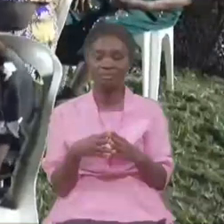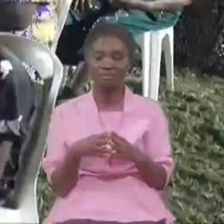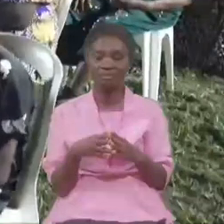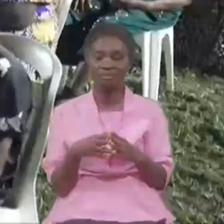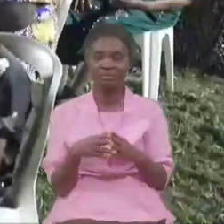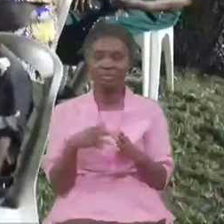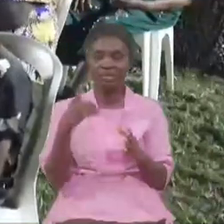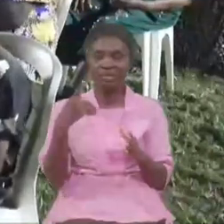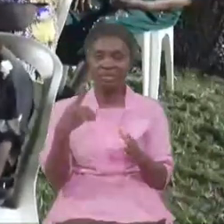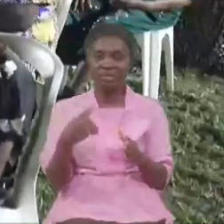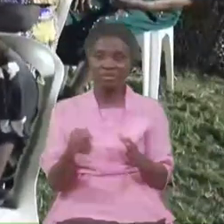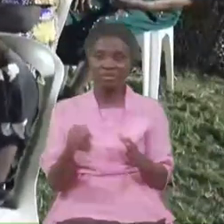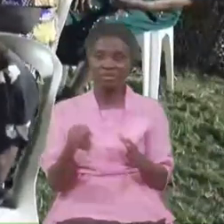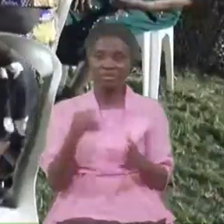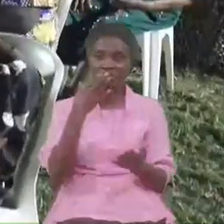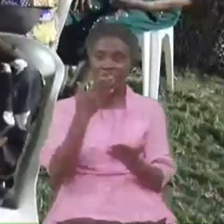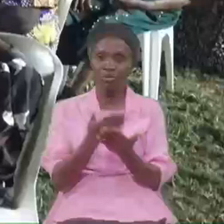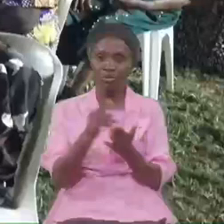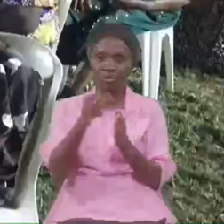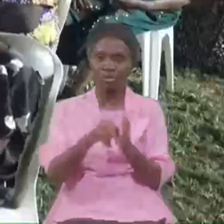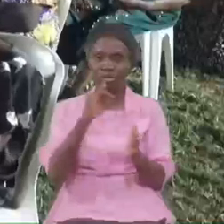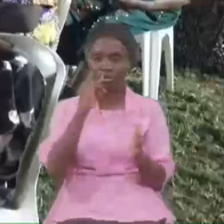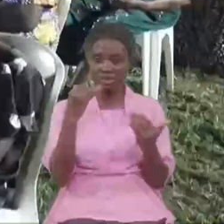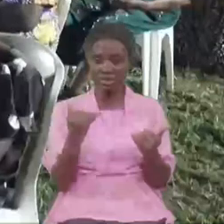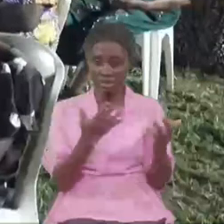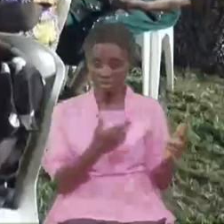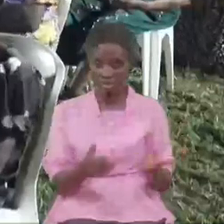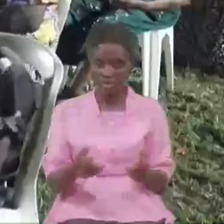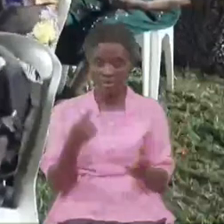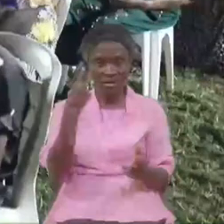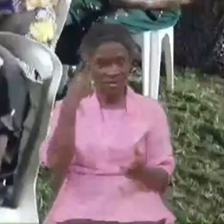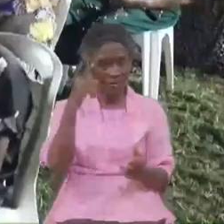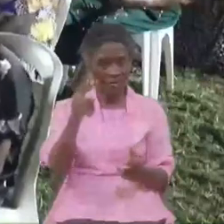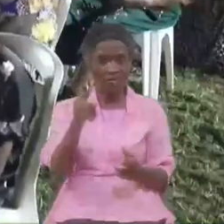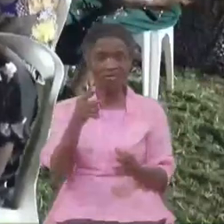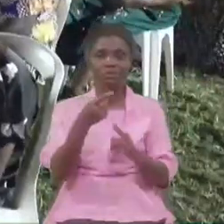Le pardon est maintenant disponible depuis le ciel pour vous.